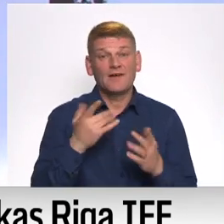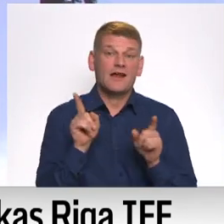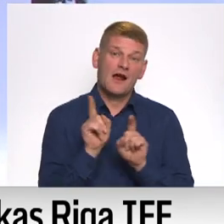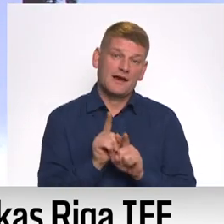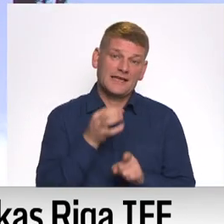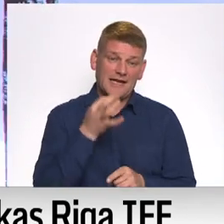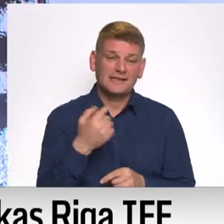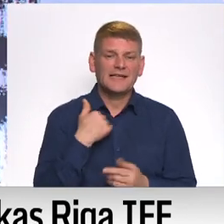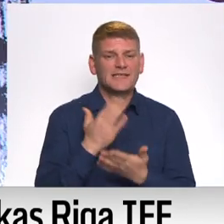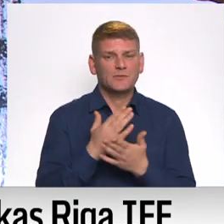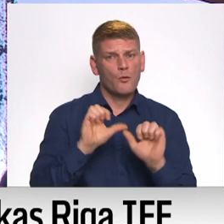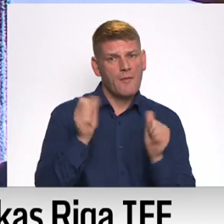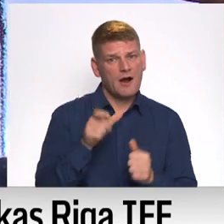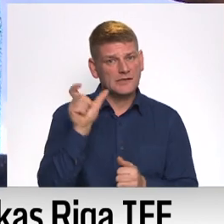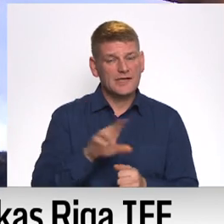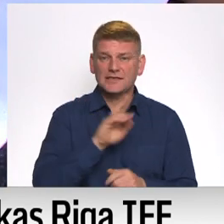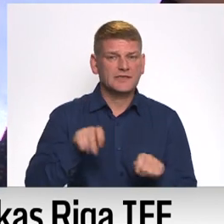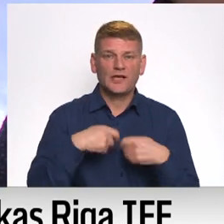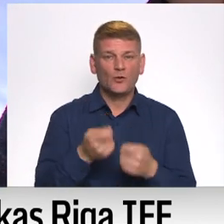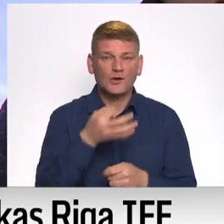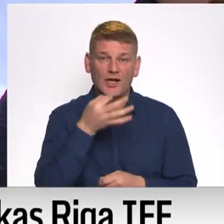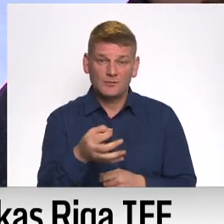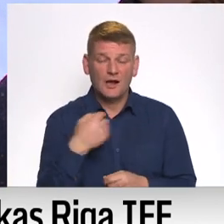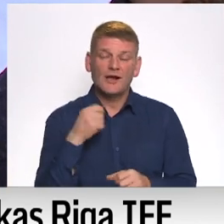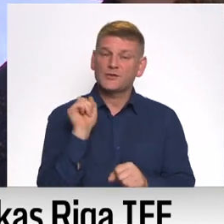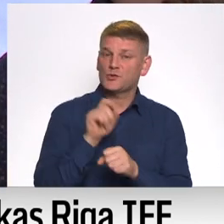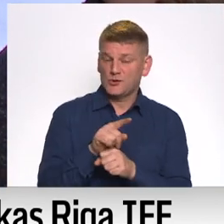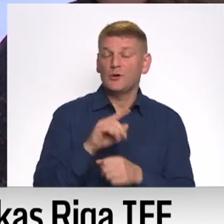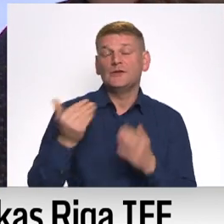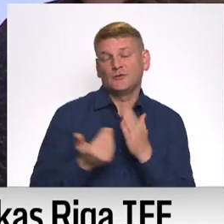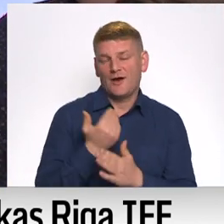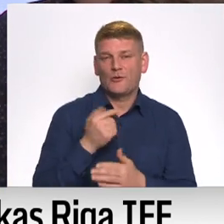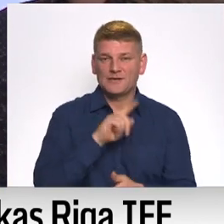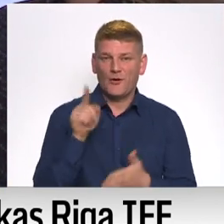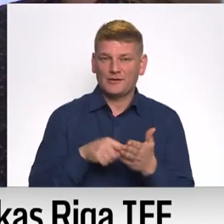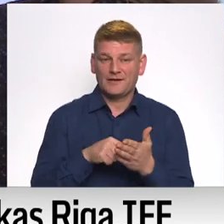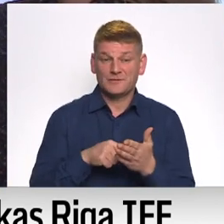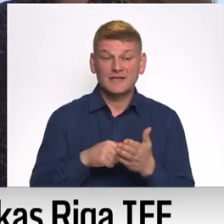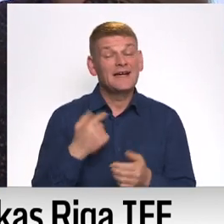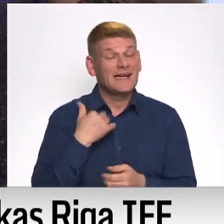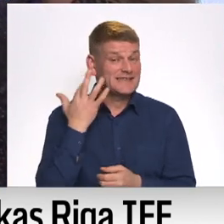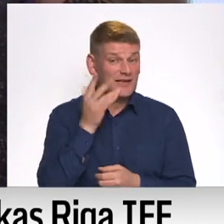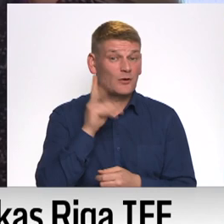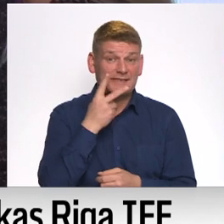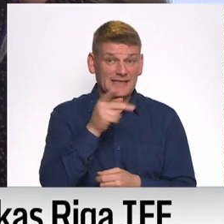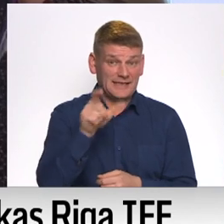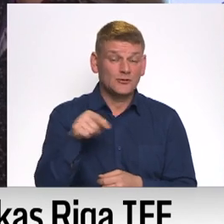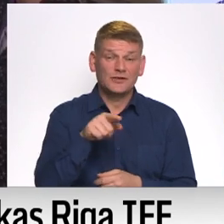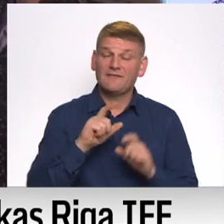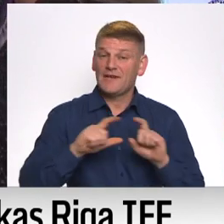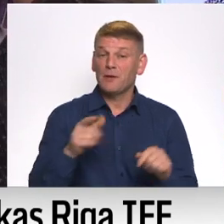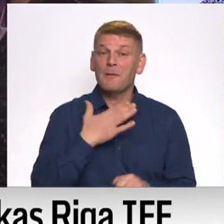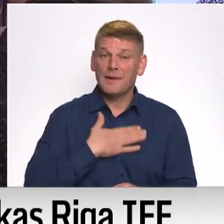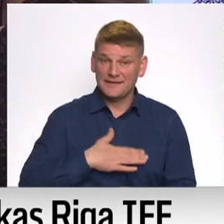teiksim, es esmu mākslinieks, es nedodu atbildes, es uzdodu jaunas jautājumus. Tā kā es ceru, ka skatītājiem šī filma